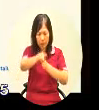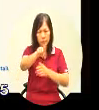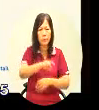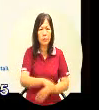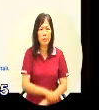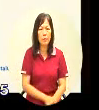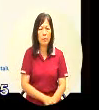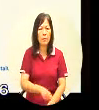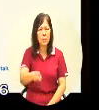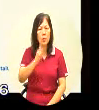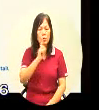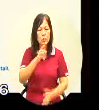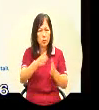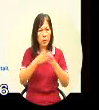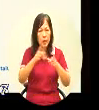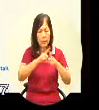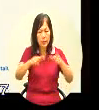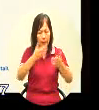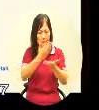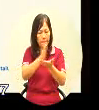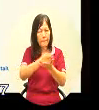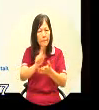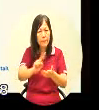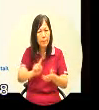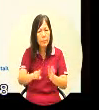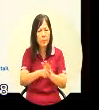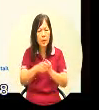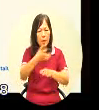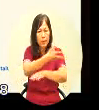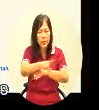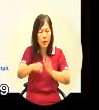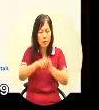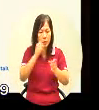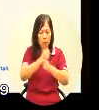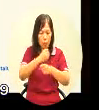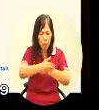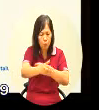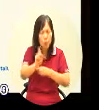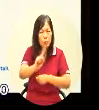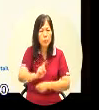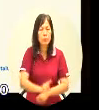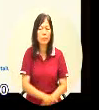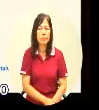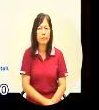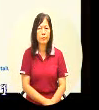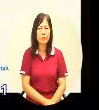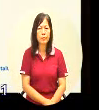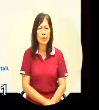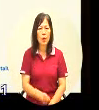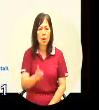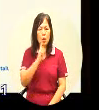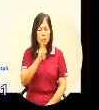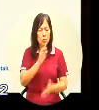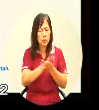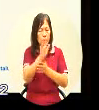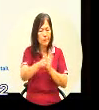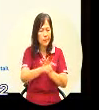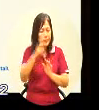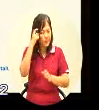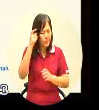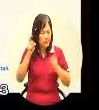那为什么要讲这个古山大牌齁，为什么要讲这个 SOP， 其实讲起来会蛮生气的啦。